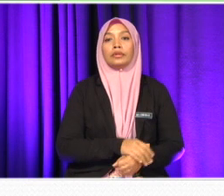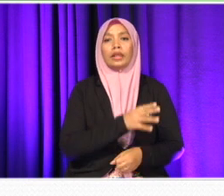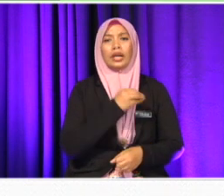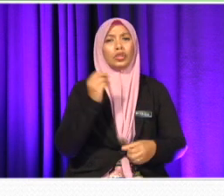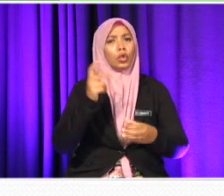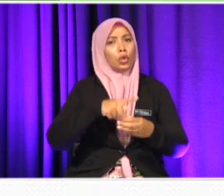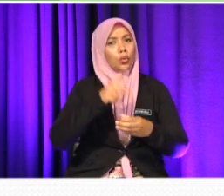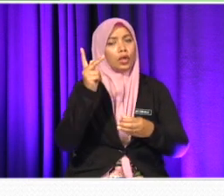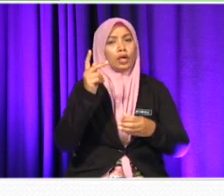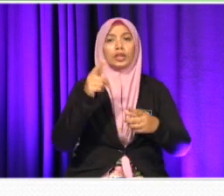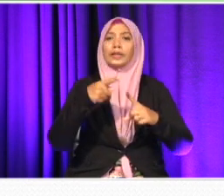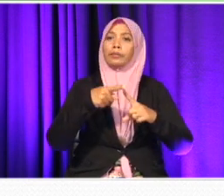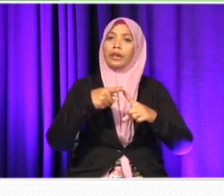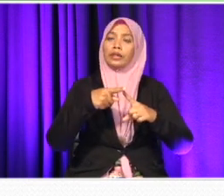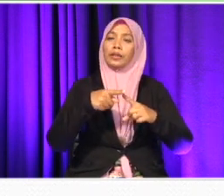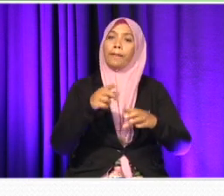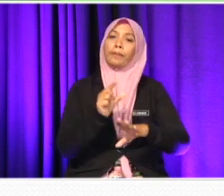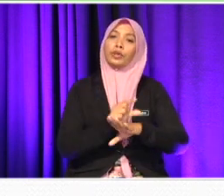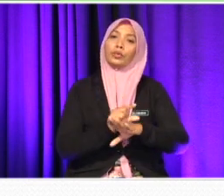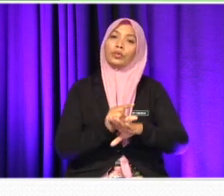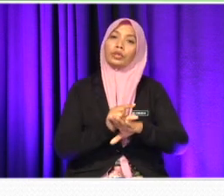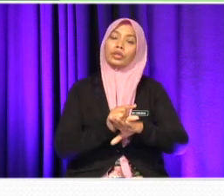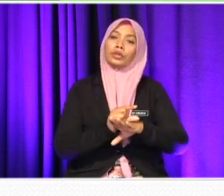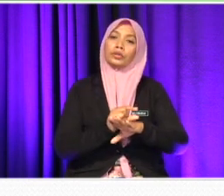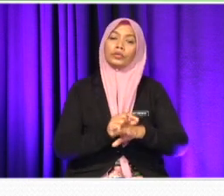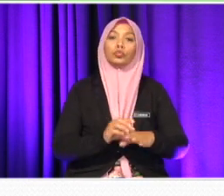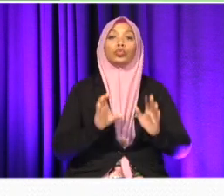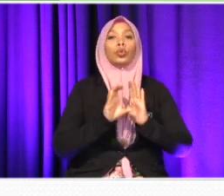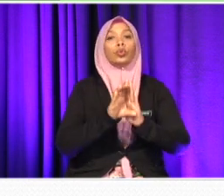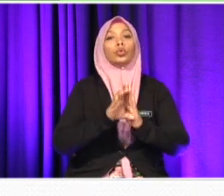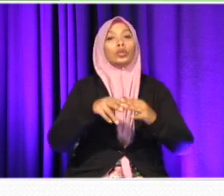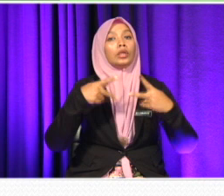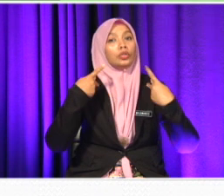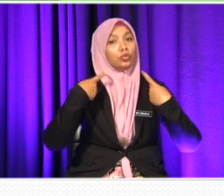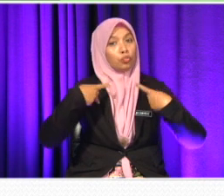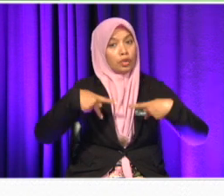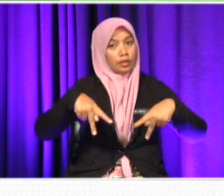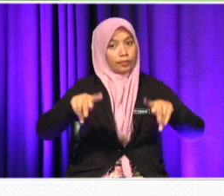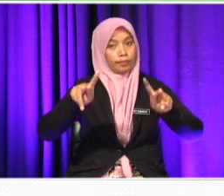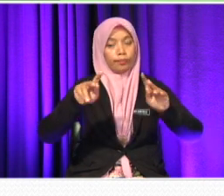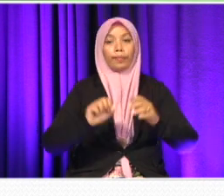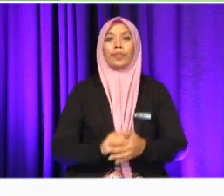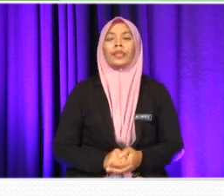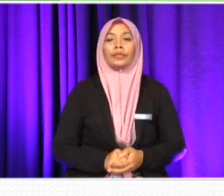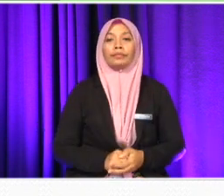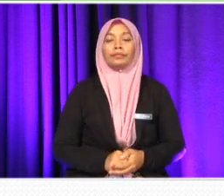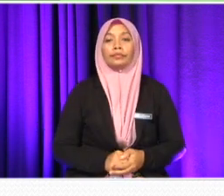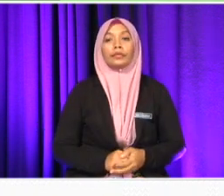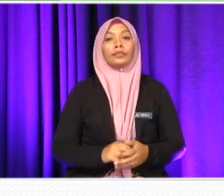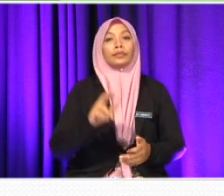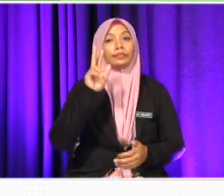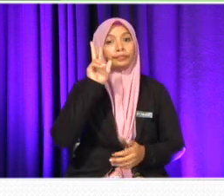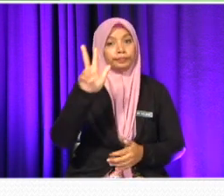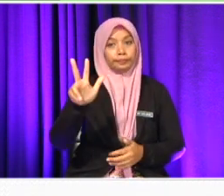mempercepatlah proses penghantaran nah ini siap besok sudah boleh sampai pada pengguna dan kemudian yang ketiga